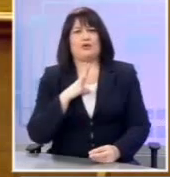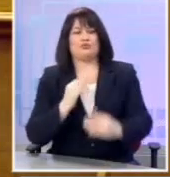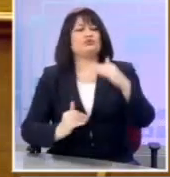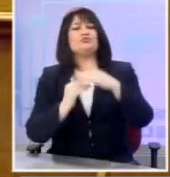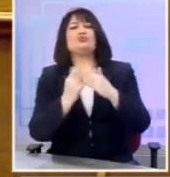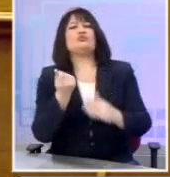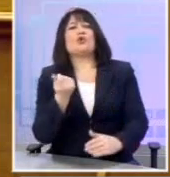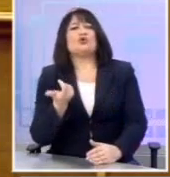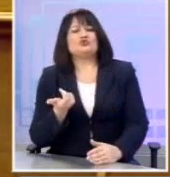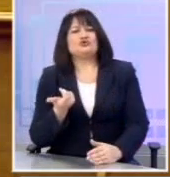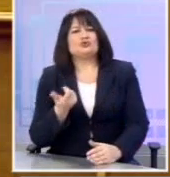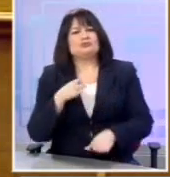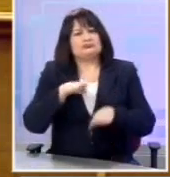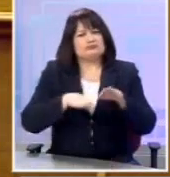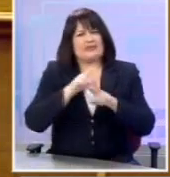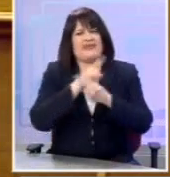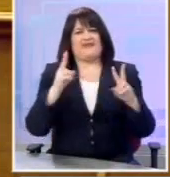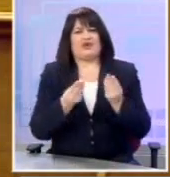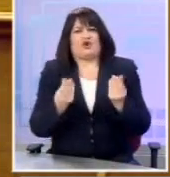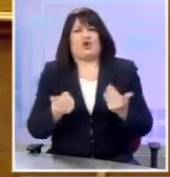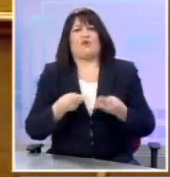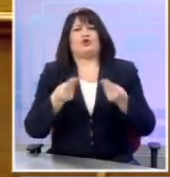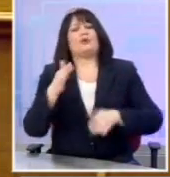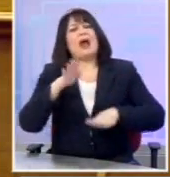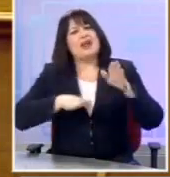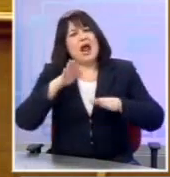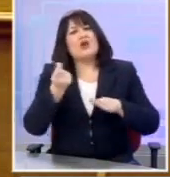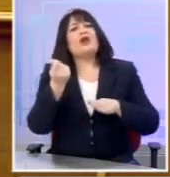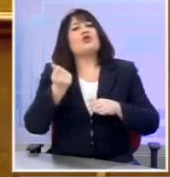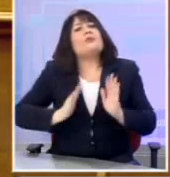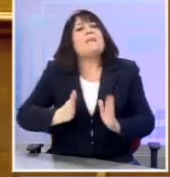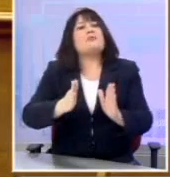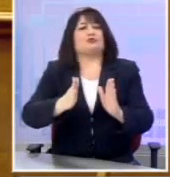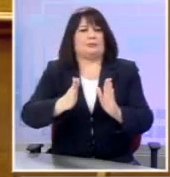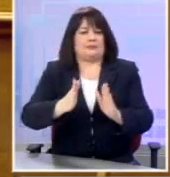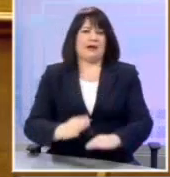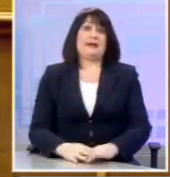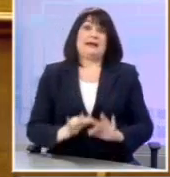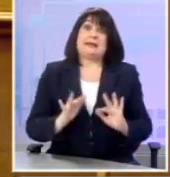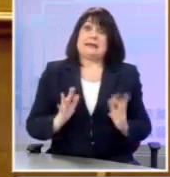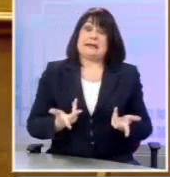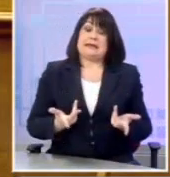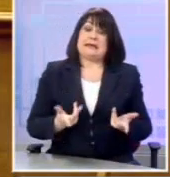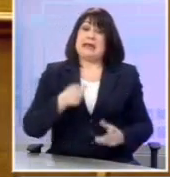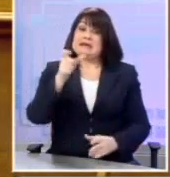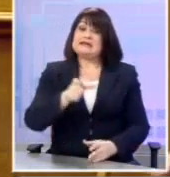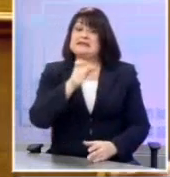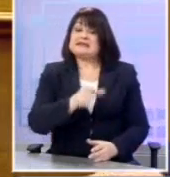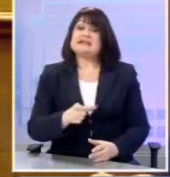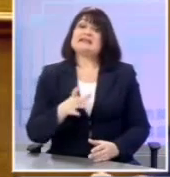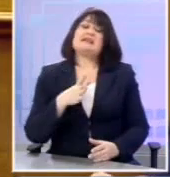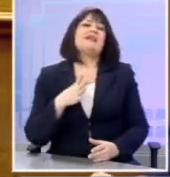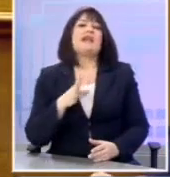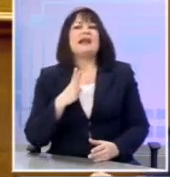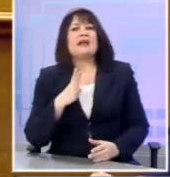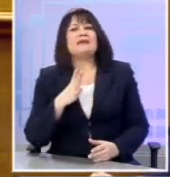θα ανεβαίνει με διαφανή τρόπο, ανάλογα με την πορεία της οικονομίας? Ή μήπως προτιμάτε